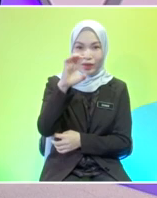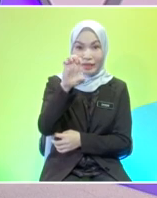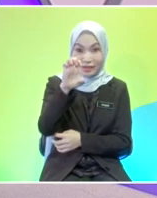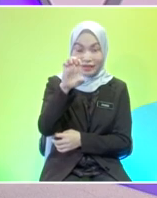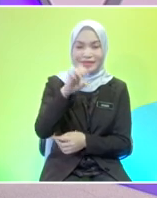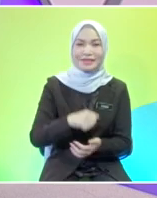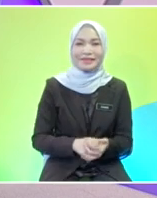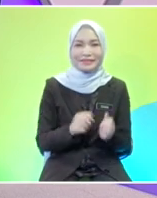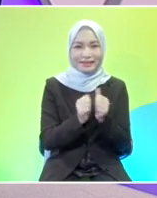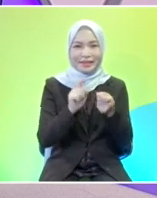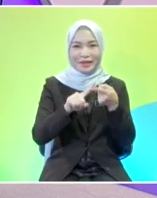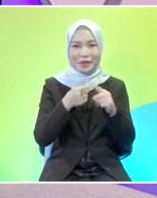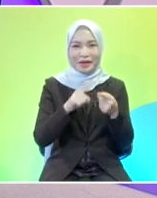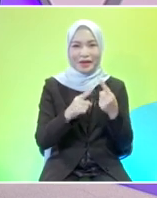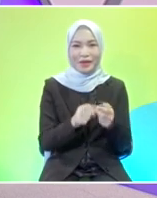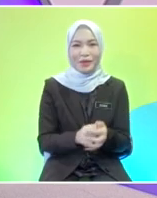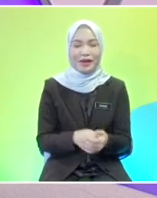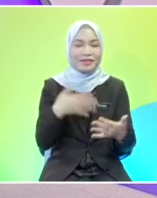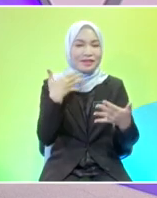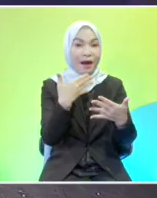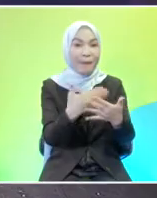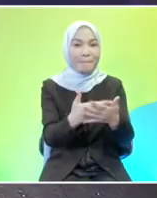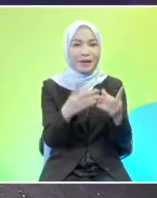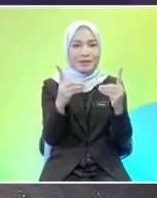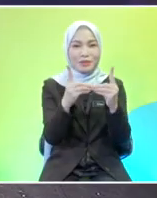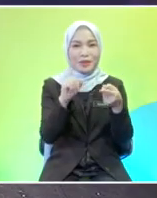jumpa kawan-kawan enak sambut hari lagi